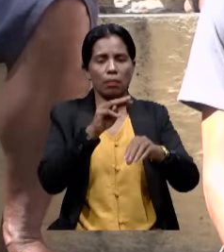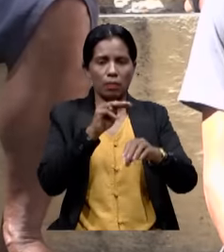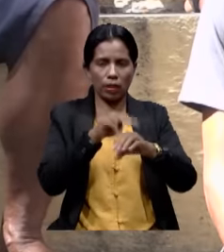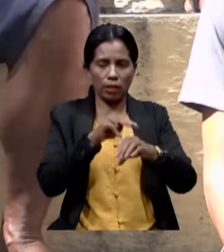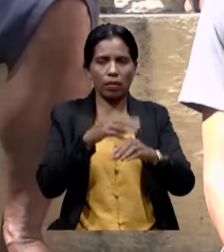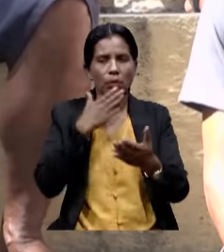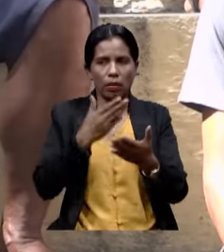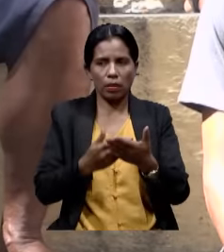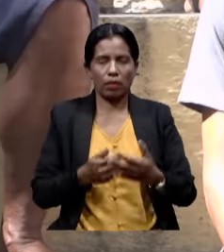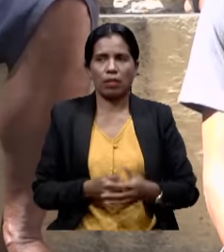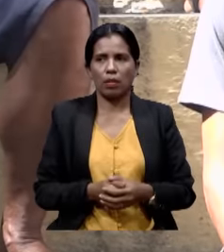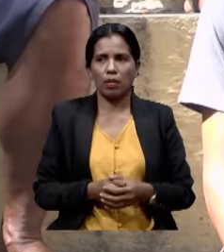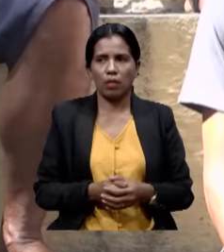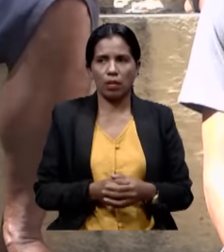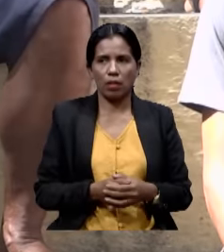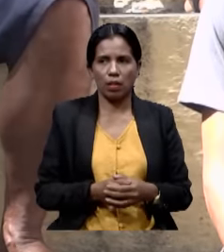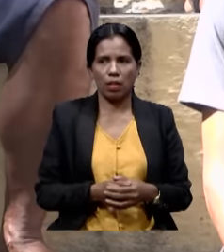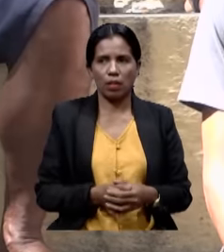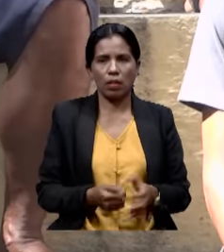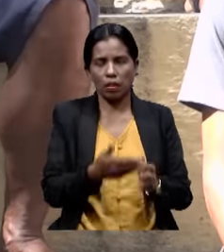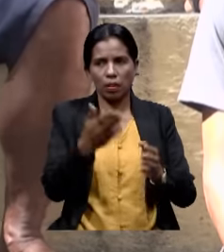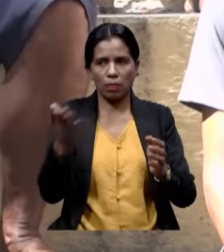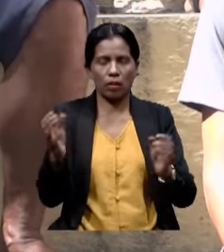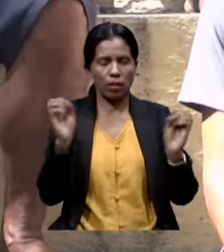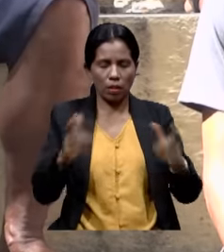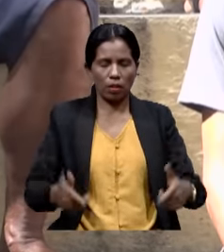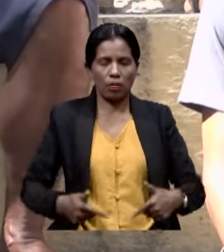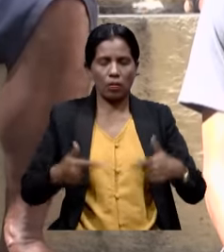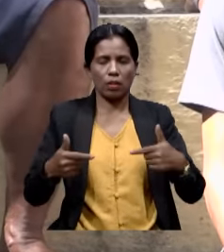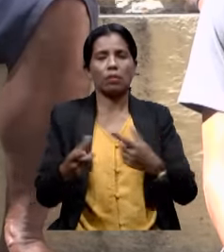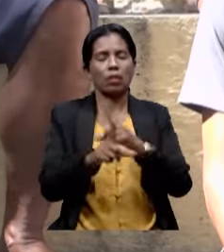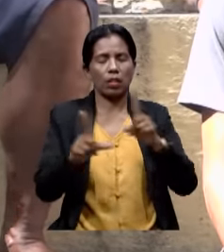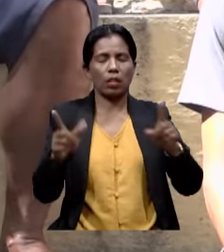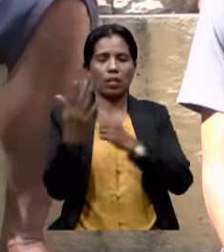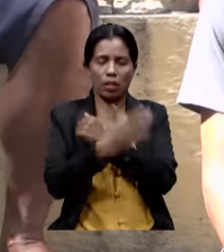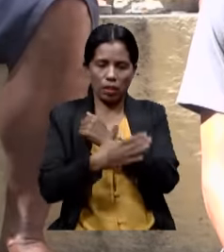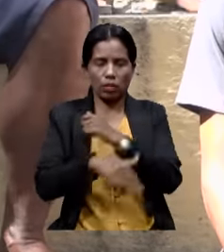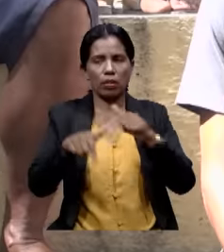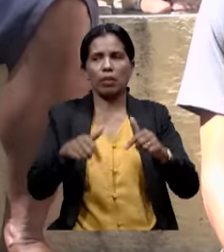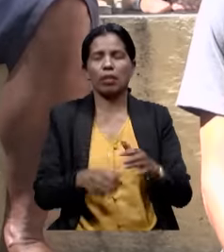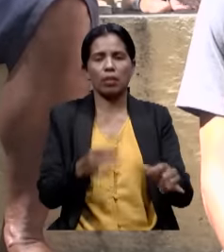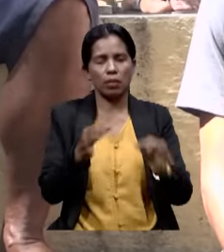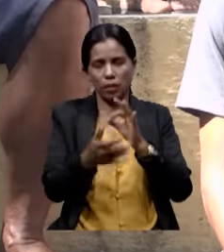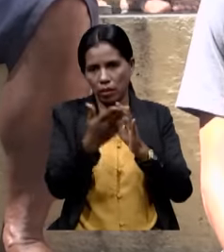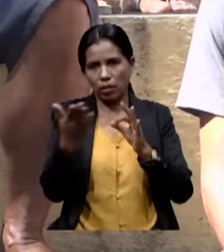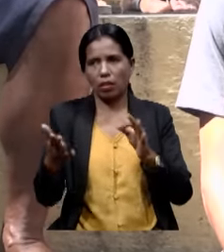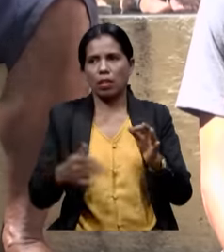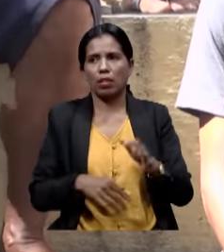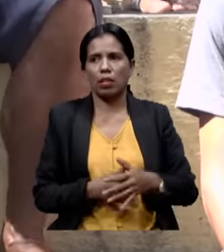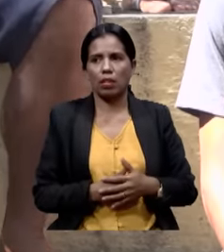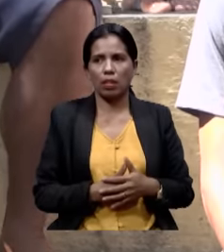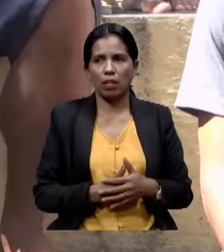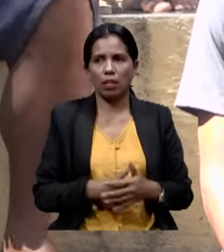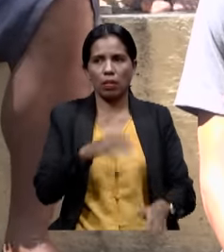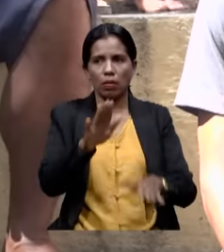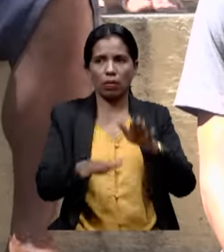ita bo sire consumer supermarket kali ti morne la ro ita bo sire la bo sa tu ku kun raiden ma ita bo sire da la ruma ulu